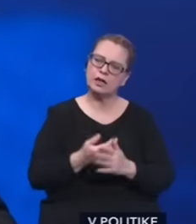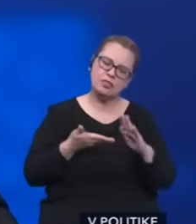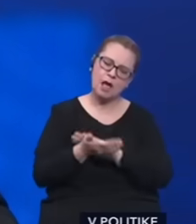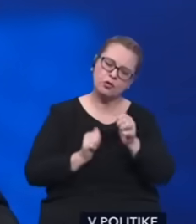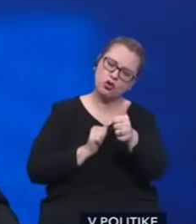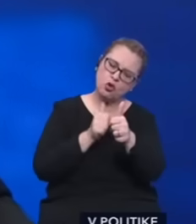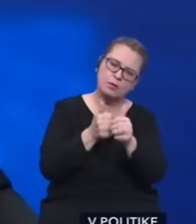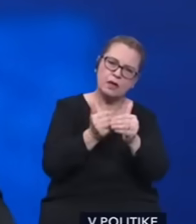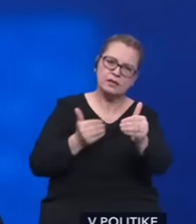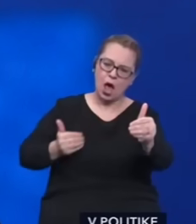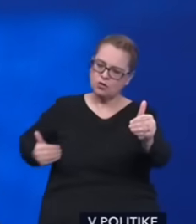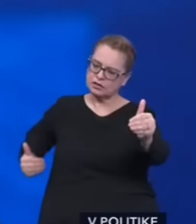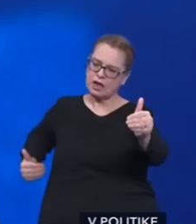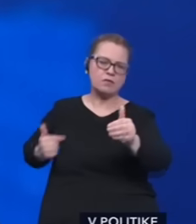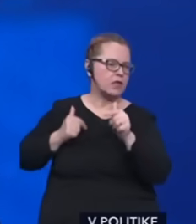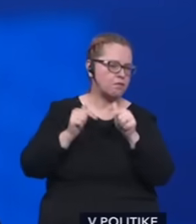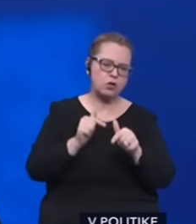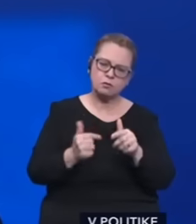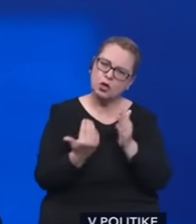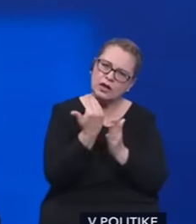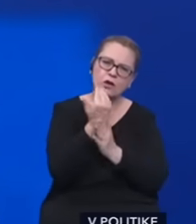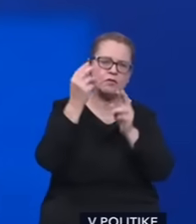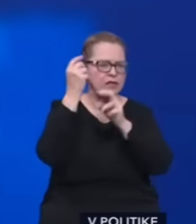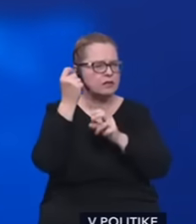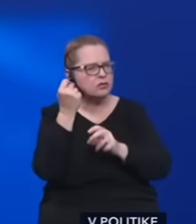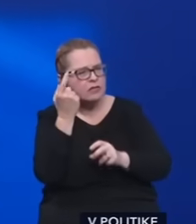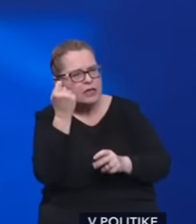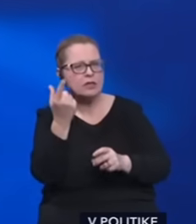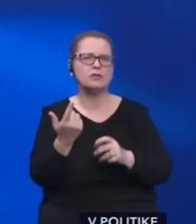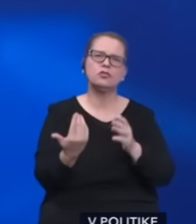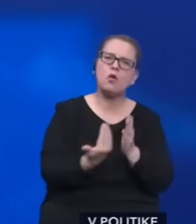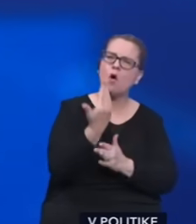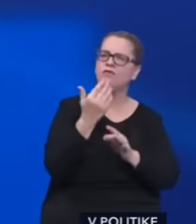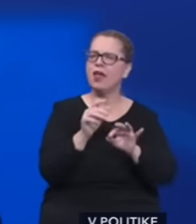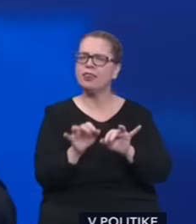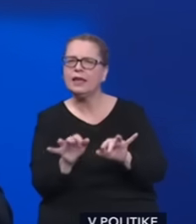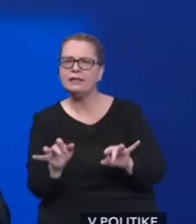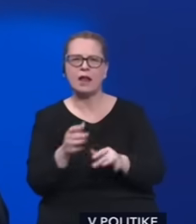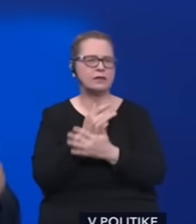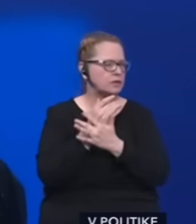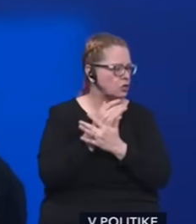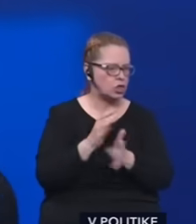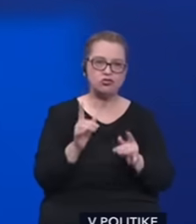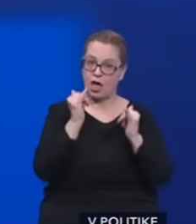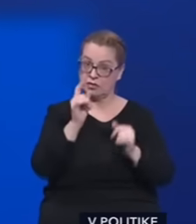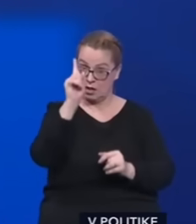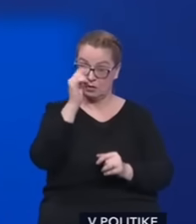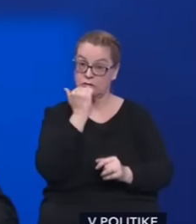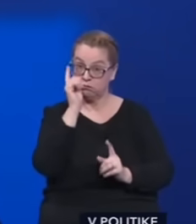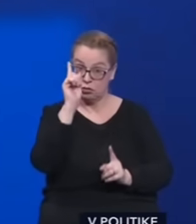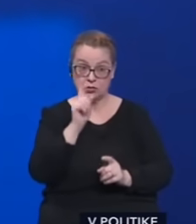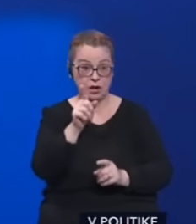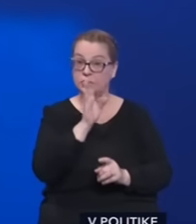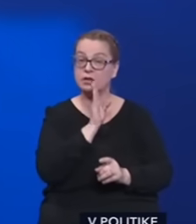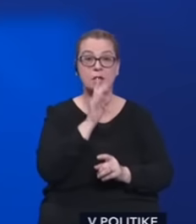dobiehania zaostávame, dostatočne podporujeme inovácie, výskum, vývoj, digitalizáciu. A teraz, pozor, aby ste nemohli povedať,